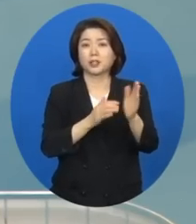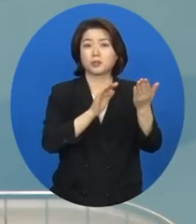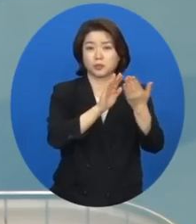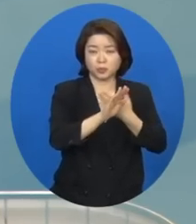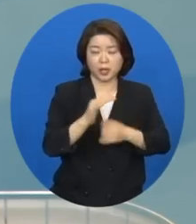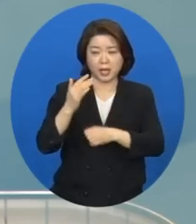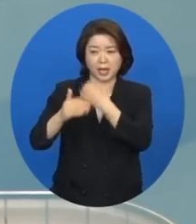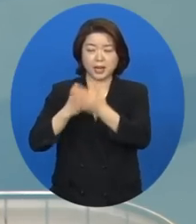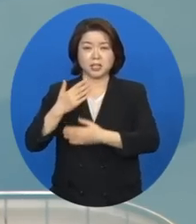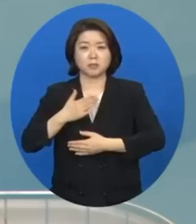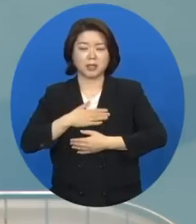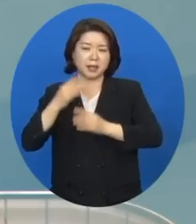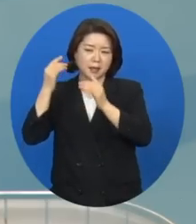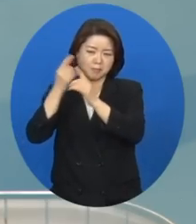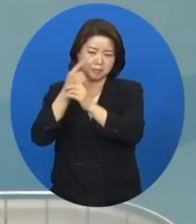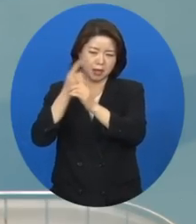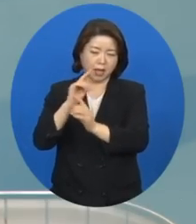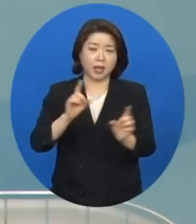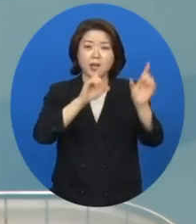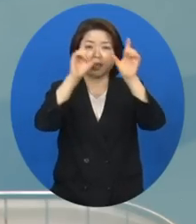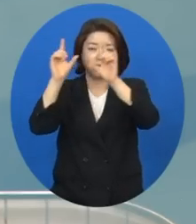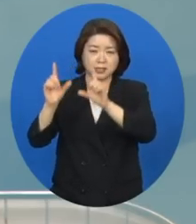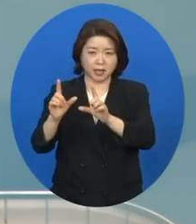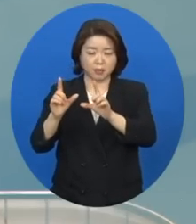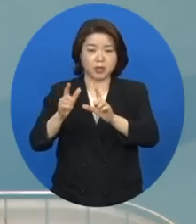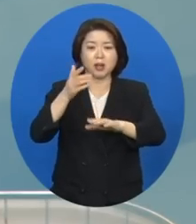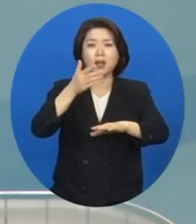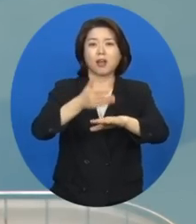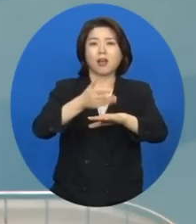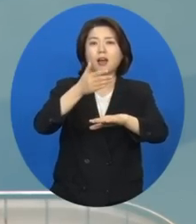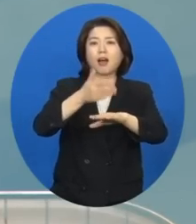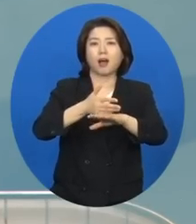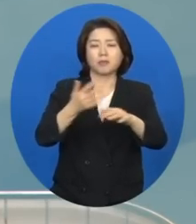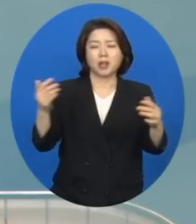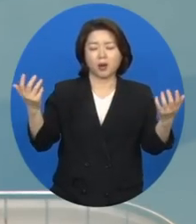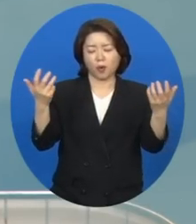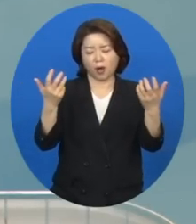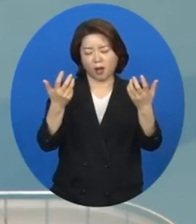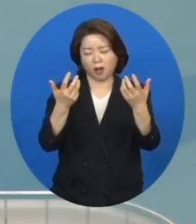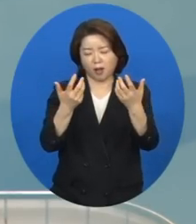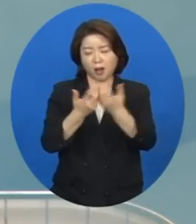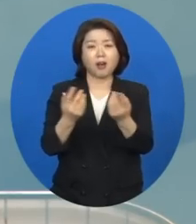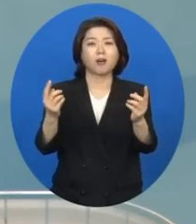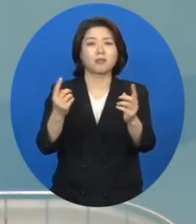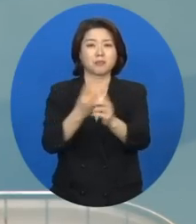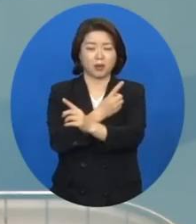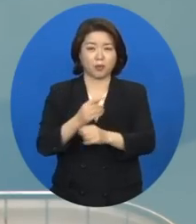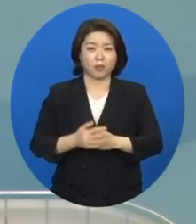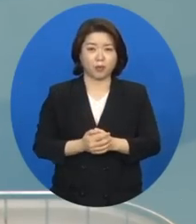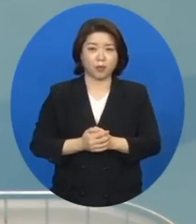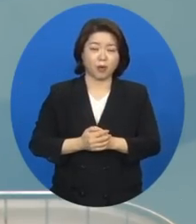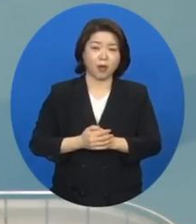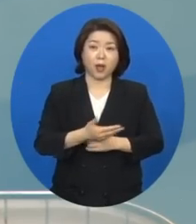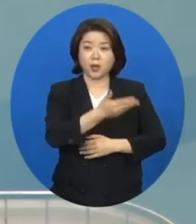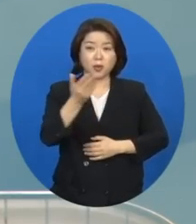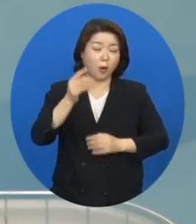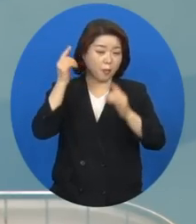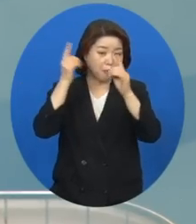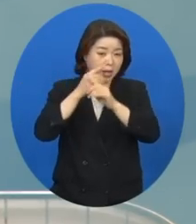제 일상을 감사로 물들이기 시작하셨습니다. 여러분, 매일 아침 일어나면 어떻게